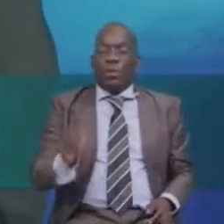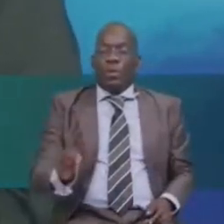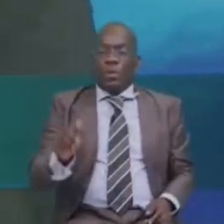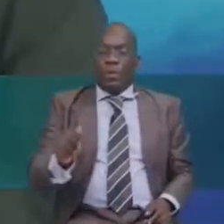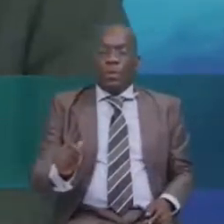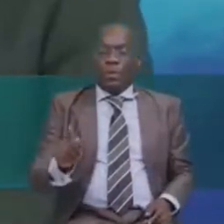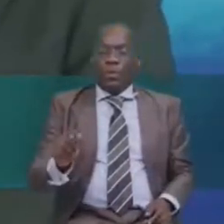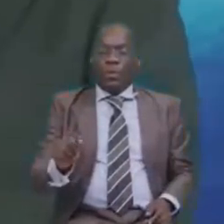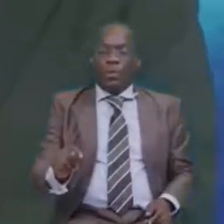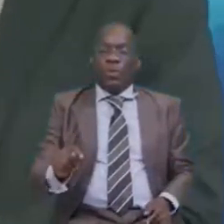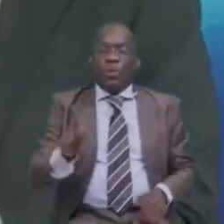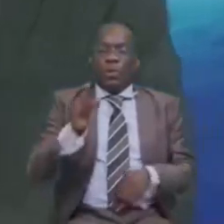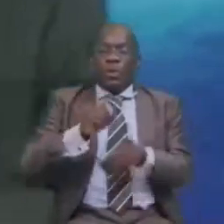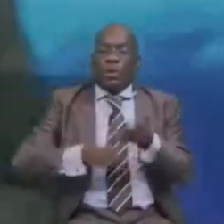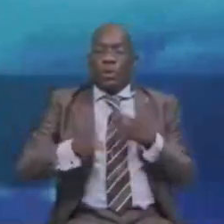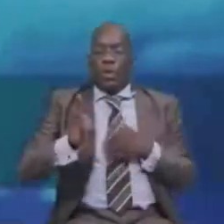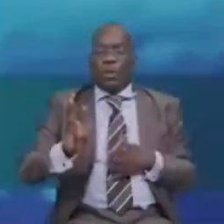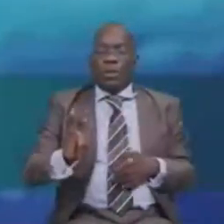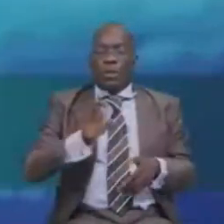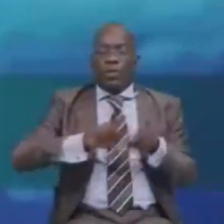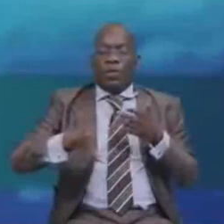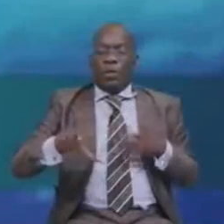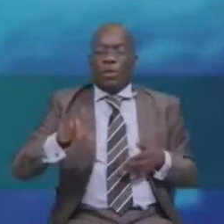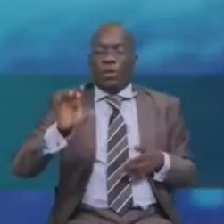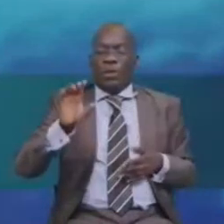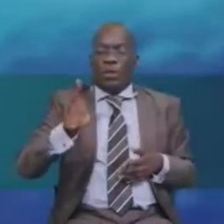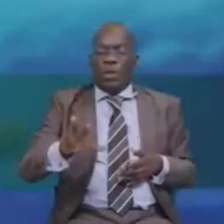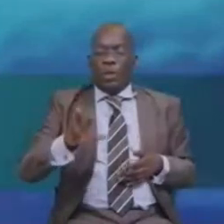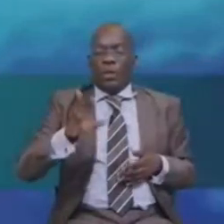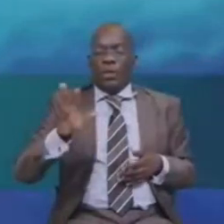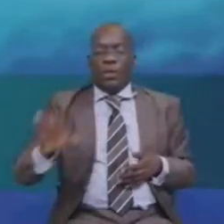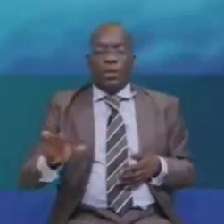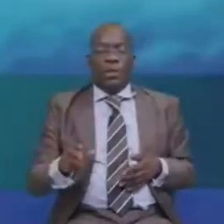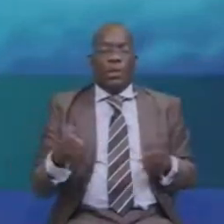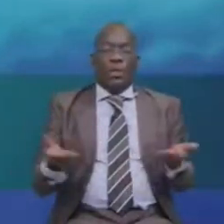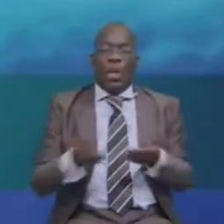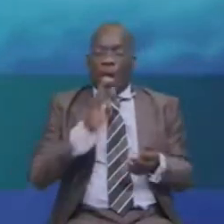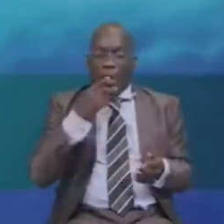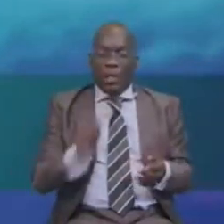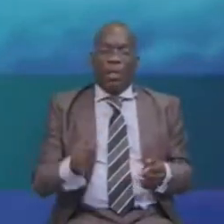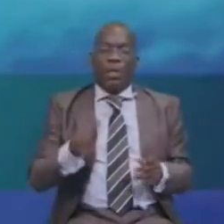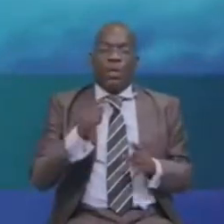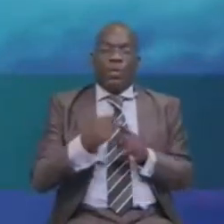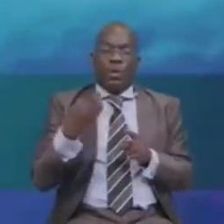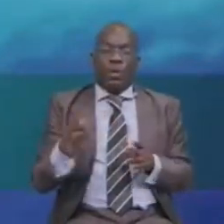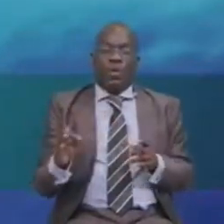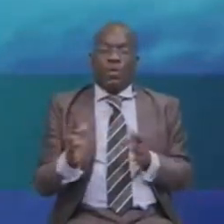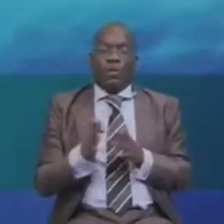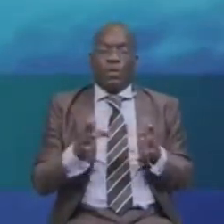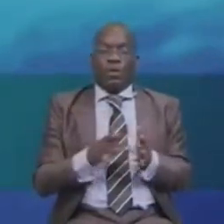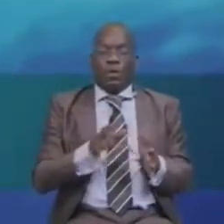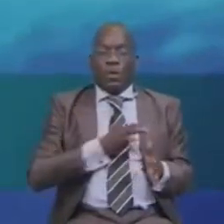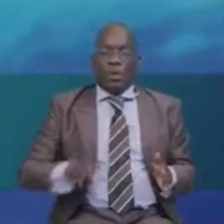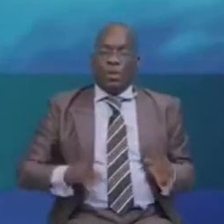moi en Matthieu 6, verset 33. Voici les paroles de Jésus-Christ. Cherchez premièrement